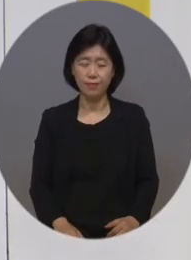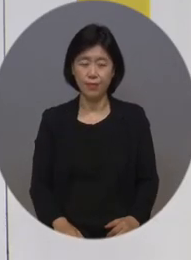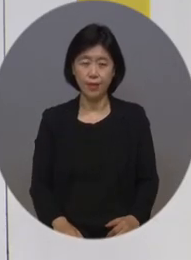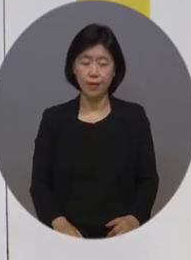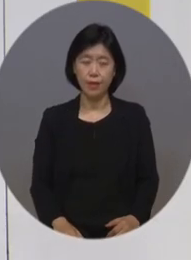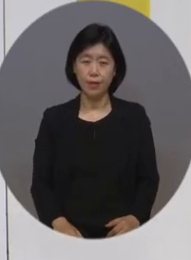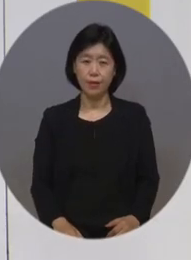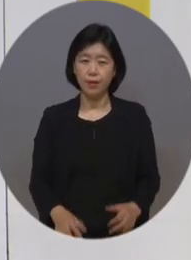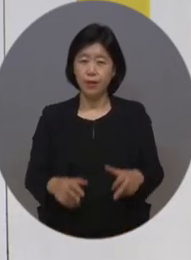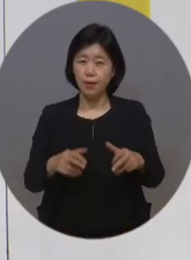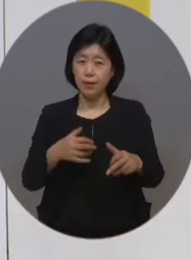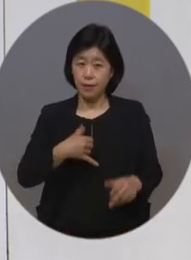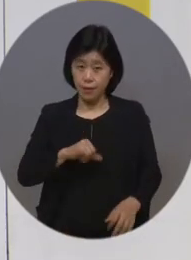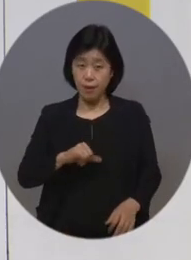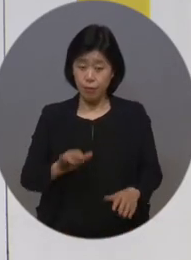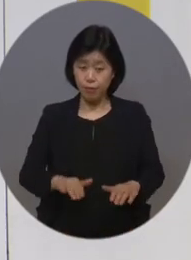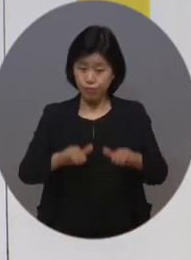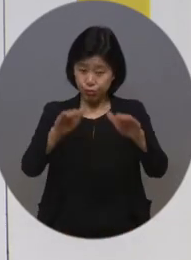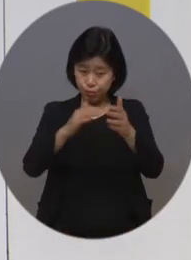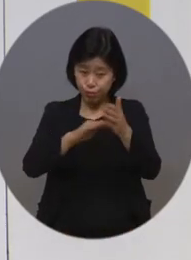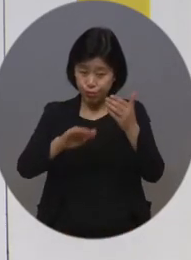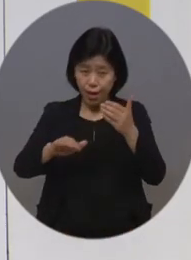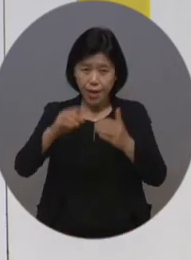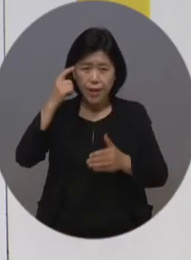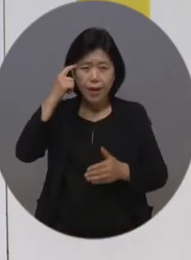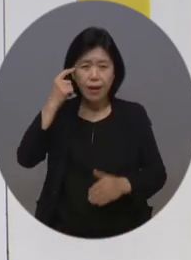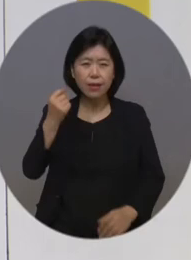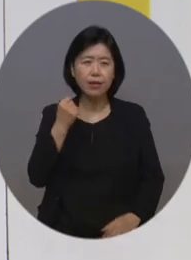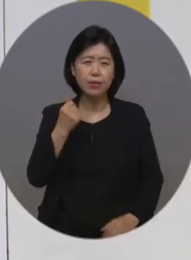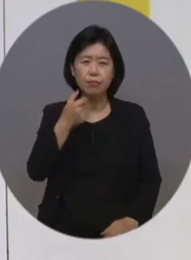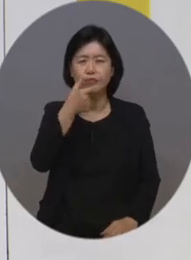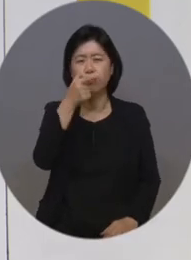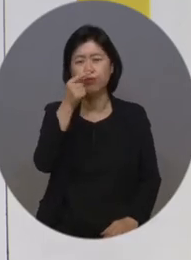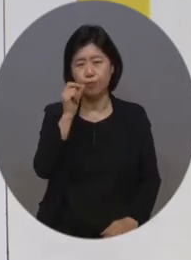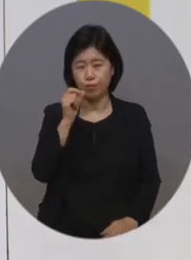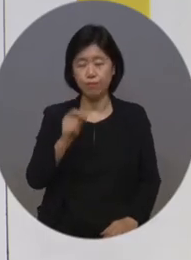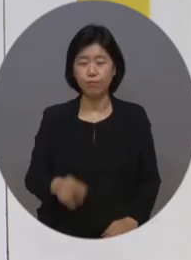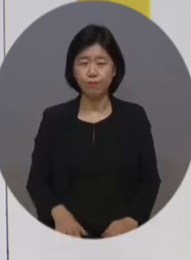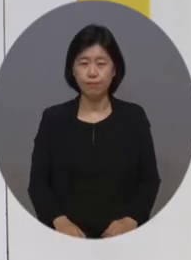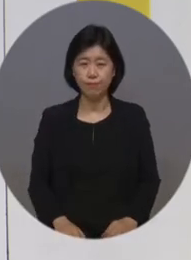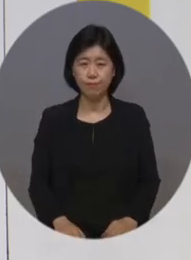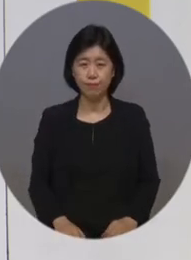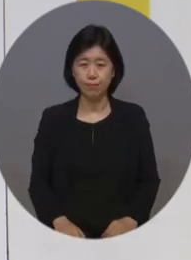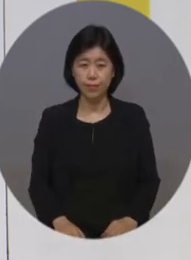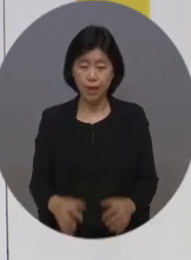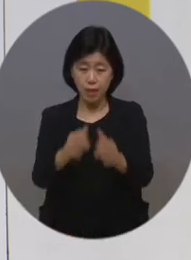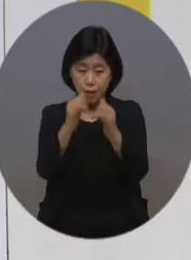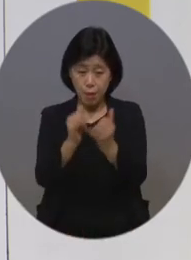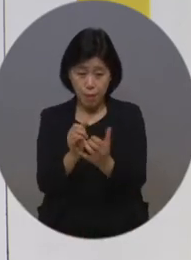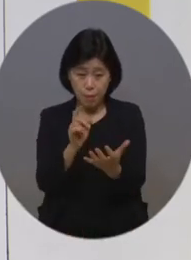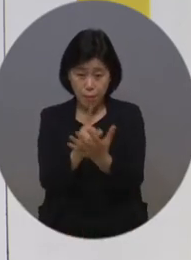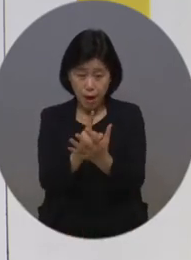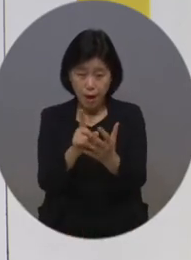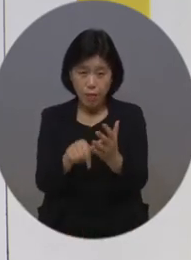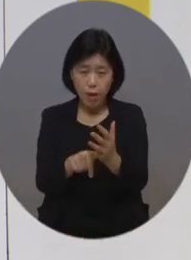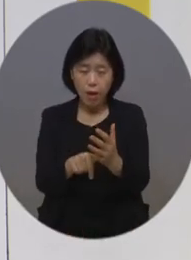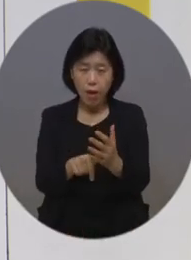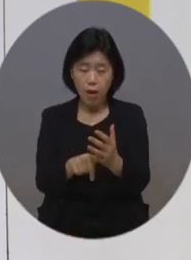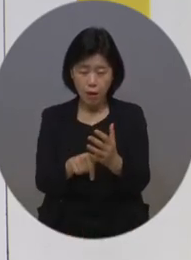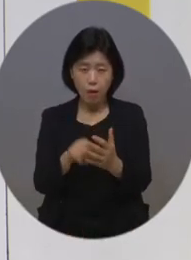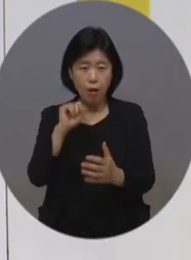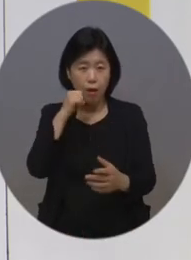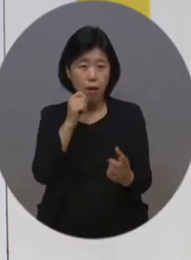해쳐 나가야 되는데 내는데 에서는 생각하는 김 네 그럼 현실을 헤쳐 나가는 힘 그리고